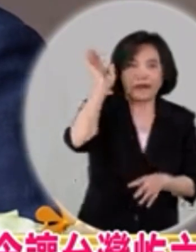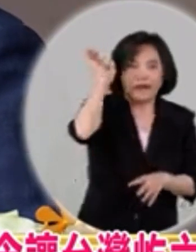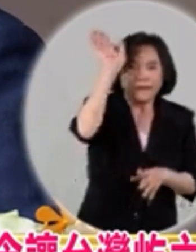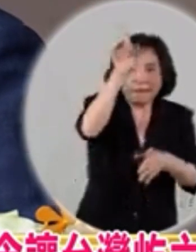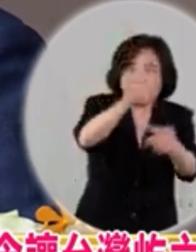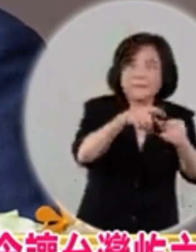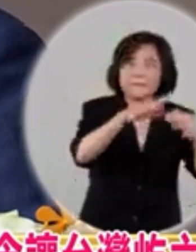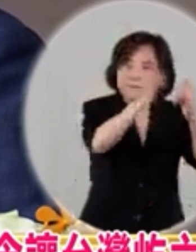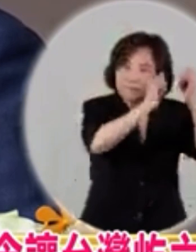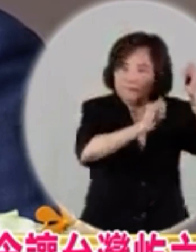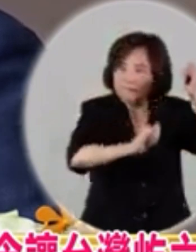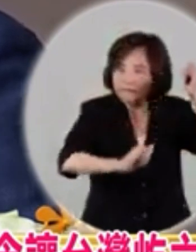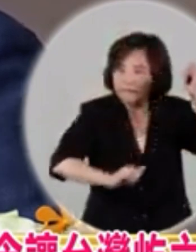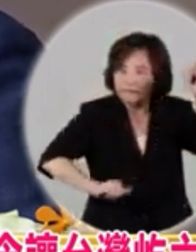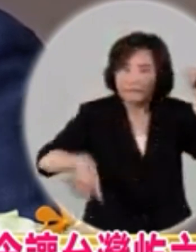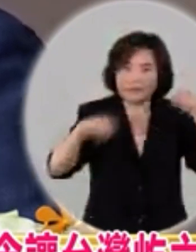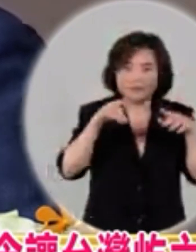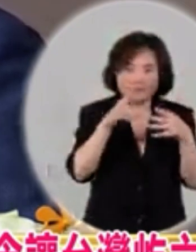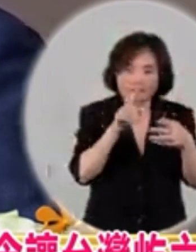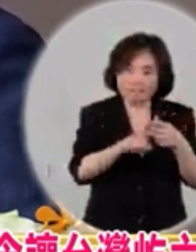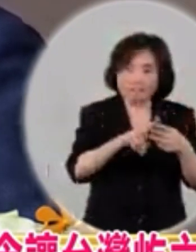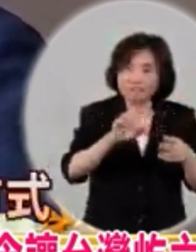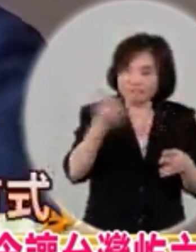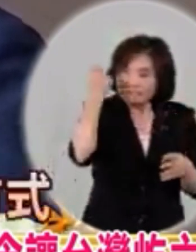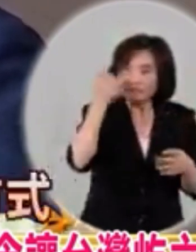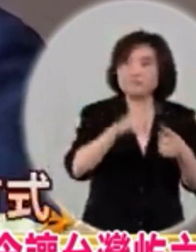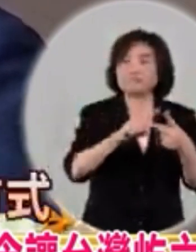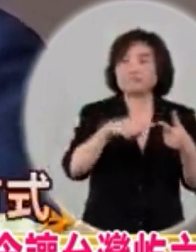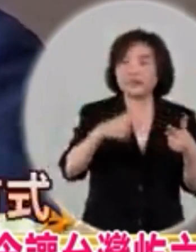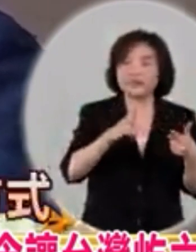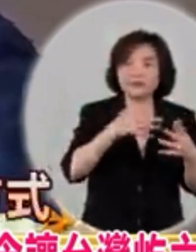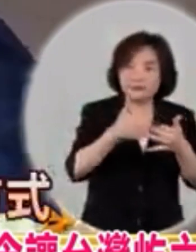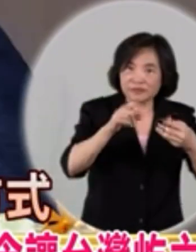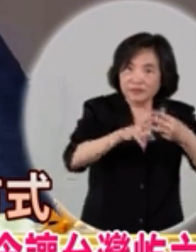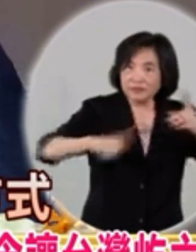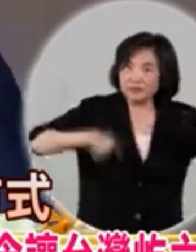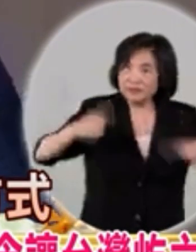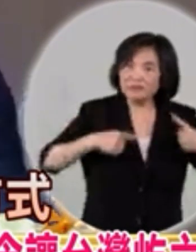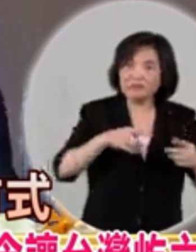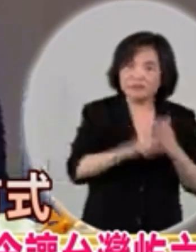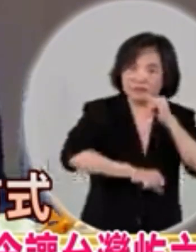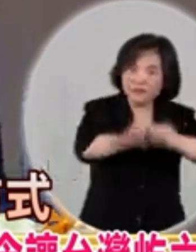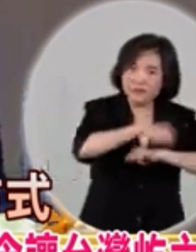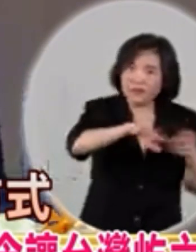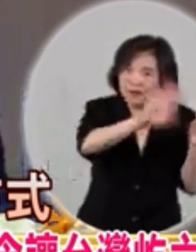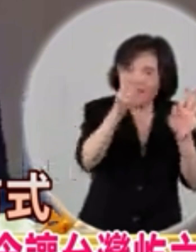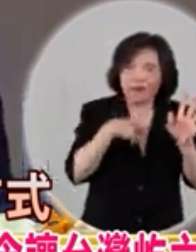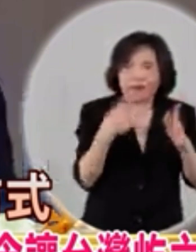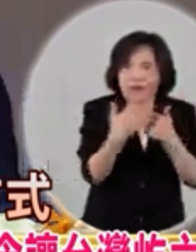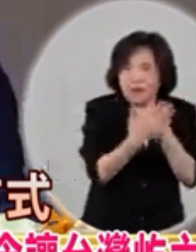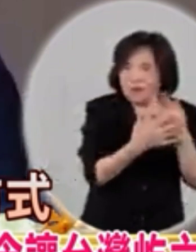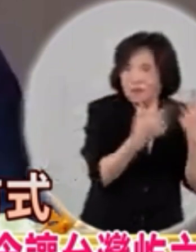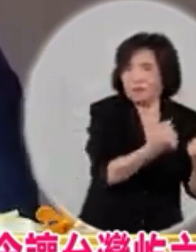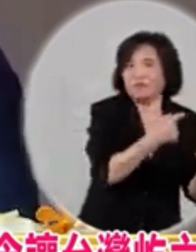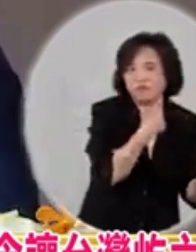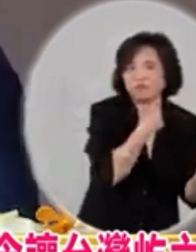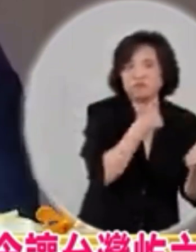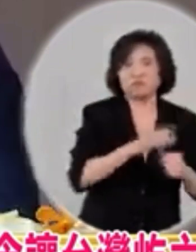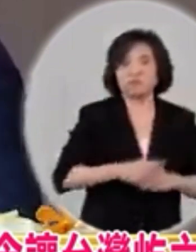台湾人守住主权，守住民主自由的生活方式。所